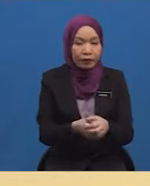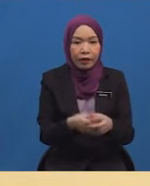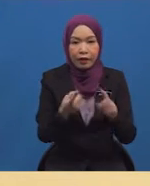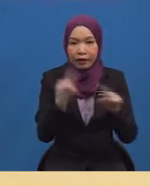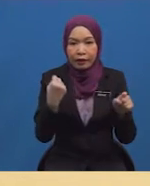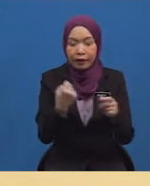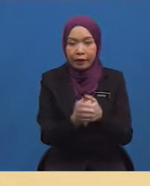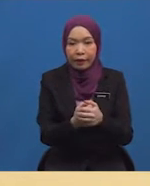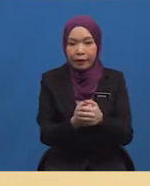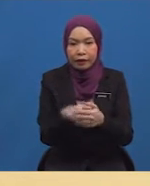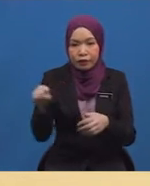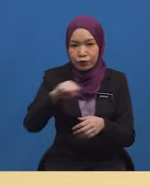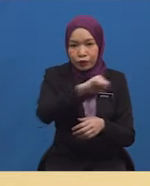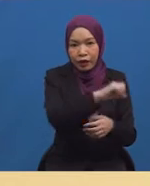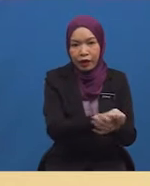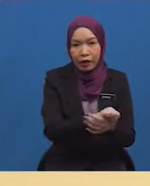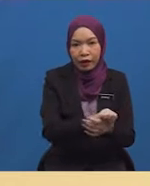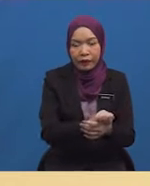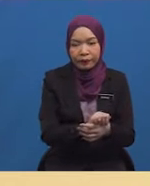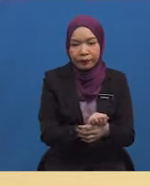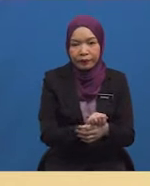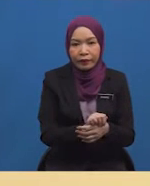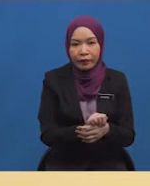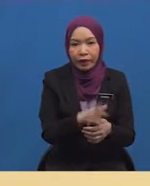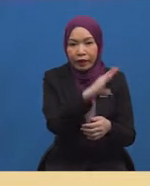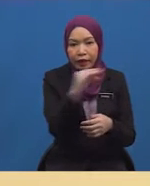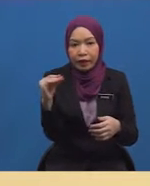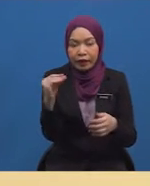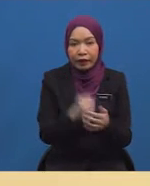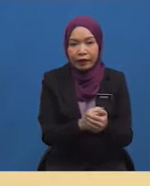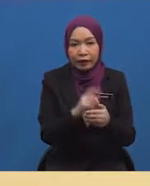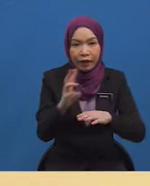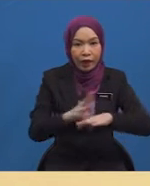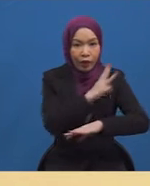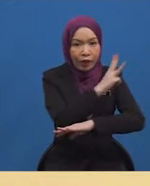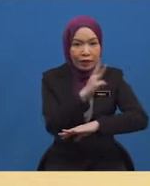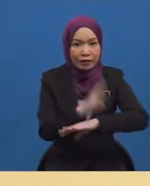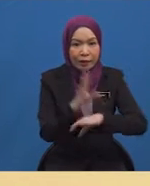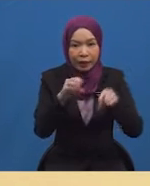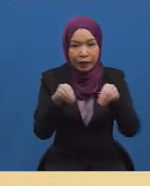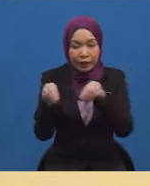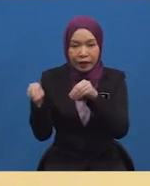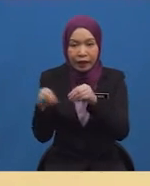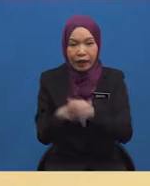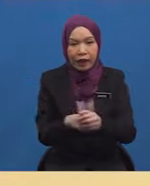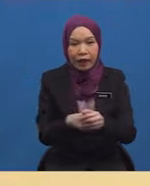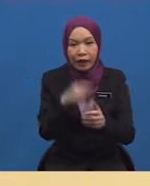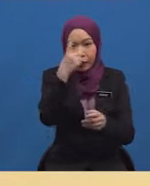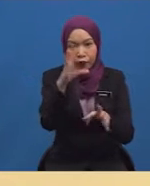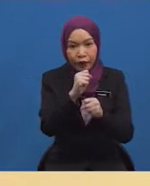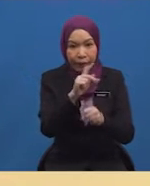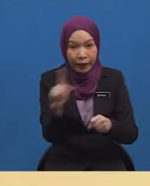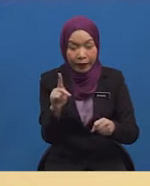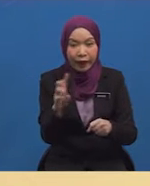berhampiran penting untuk kegunaan domestik, mengairi kawasan pertanian dan membekalkan air ke